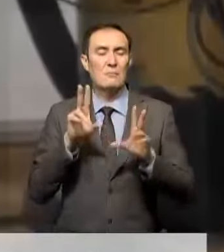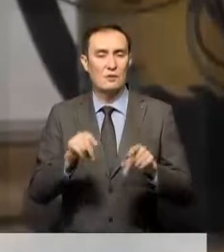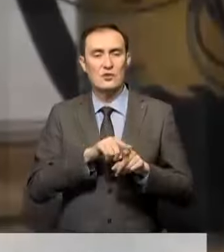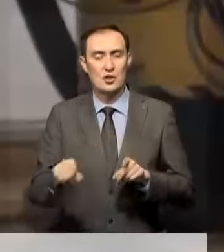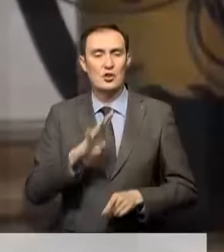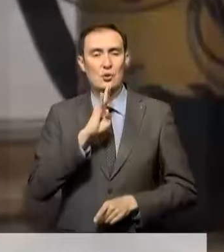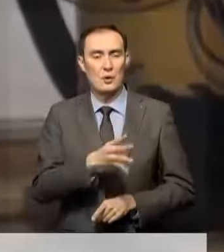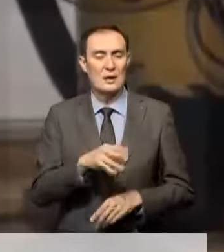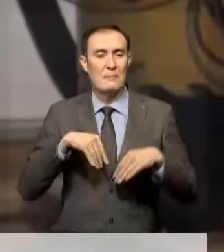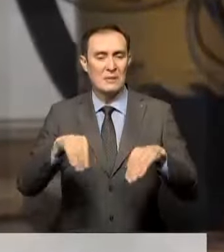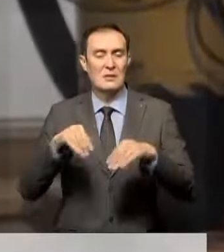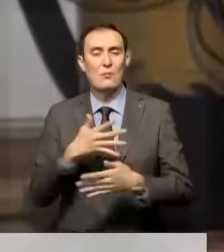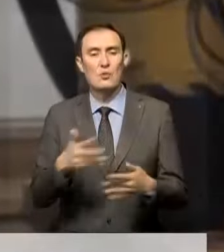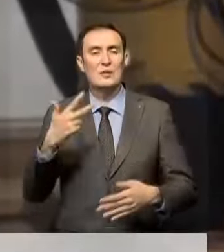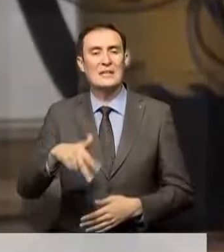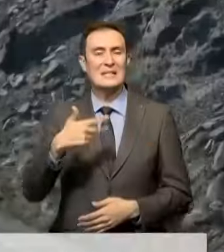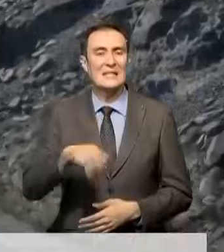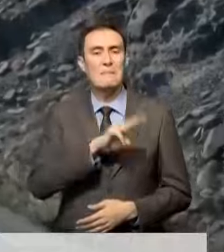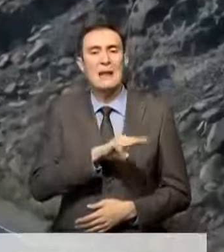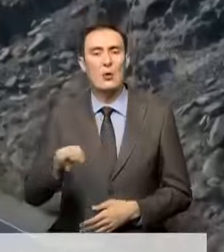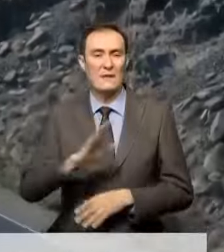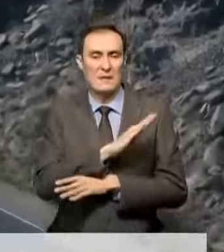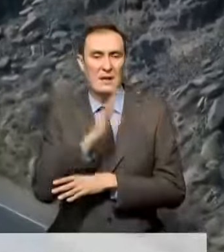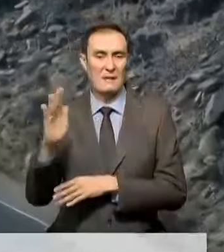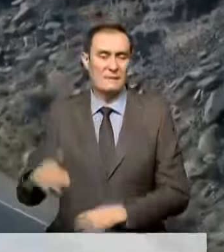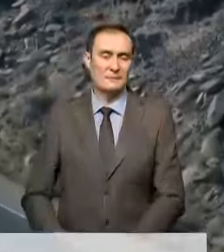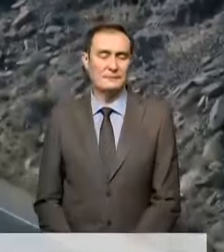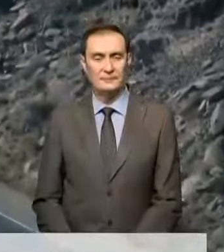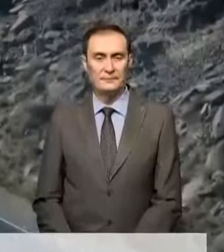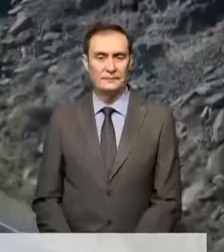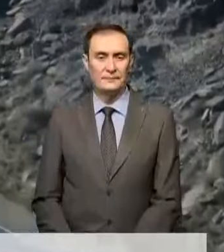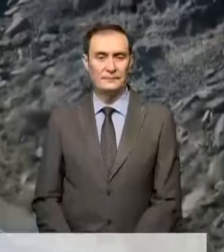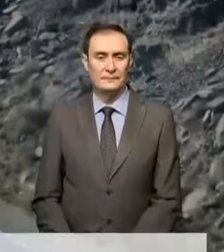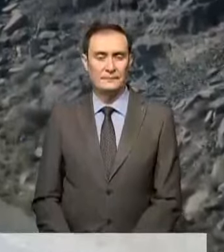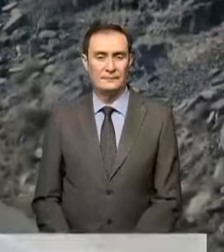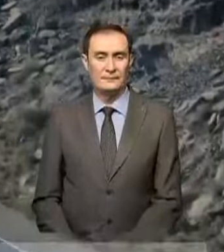обещает в течение 4 лет высадить более 30 миллионов саженцев. Динара Жумбатырова, 24 КЗ.